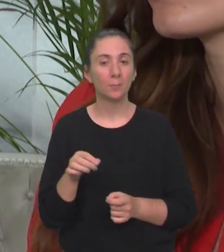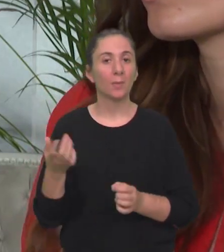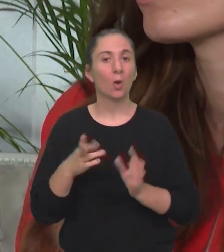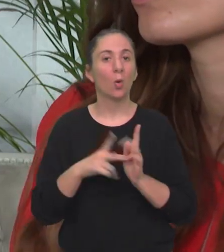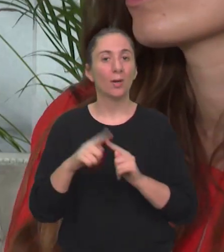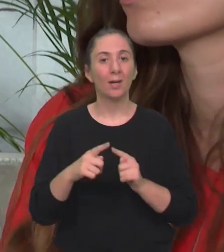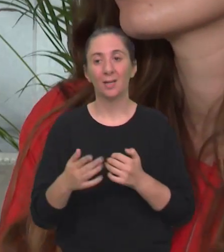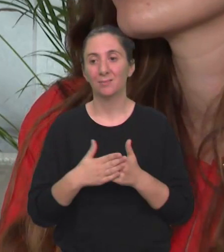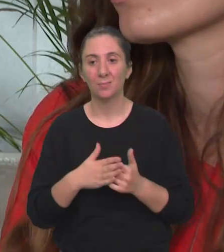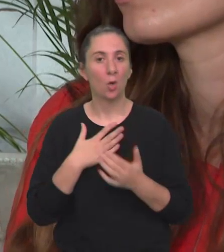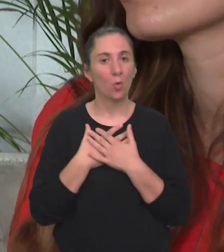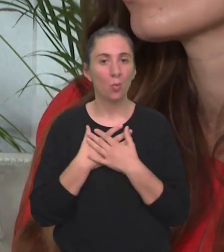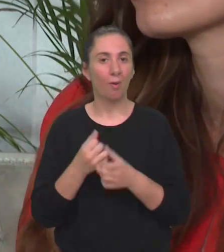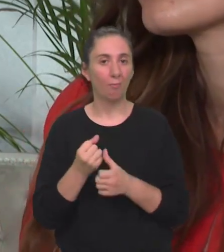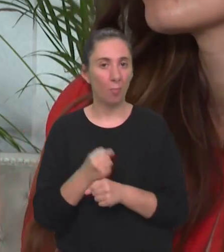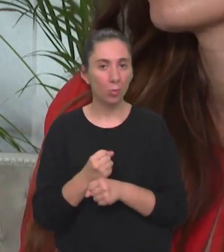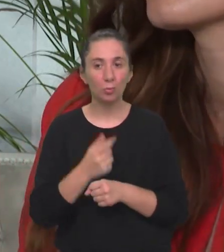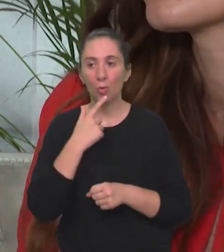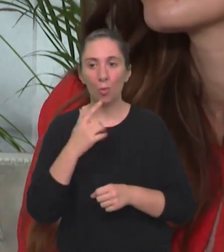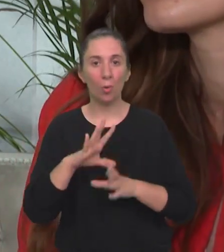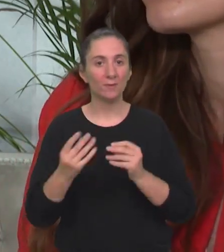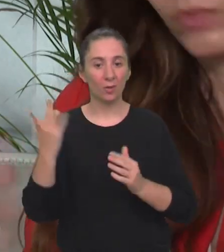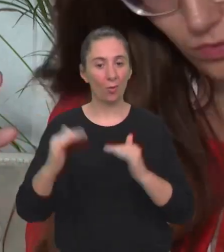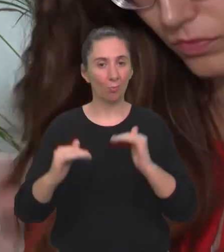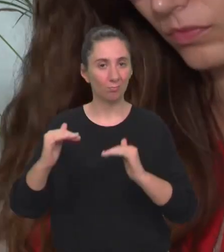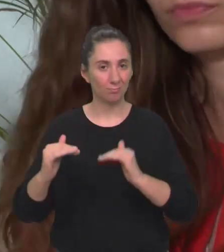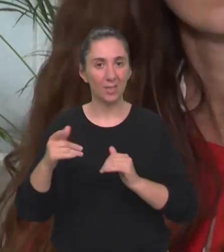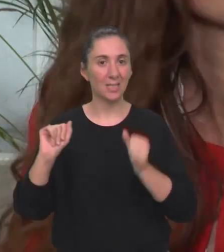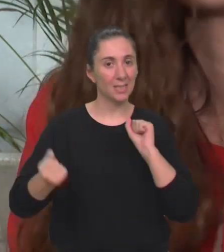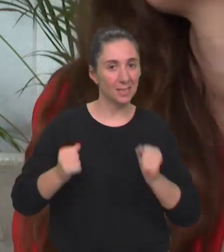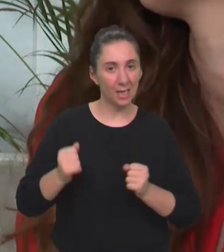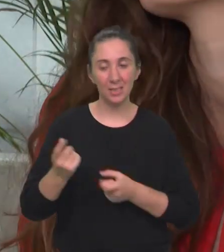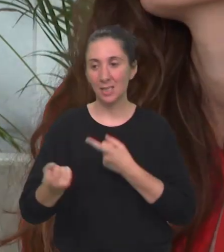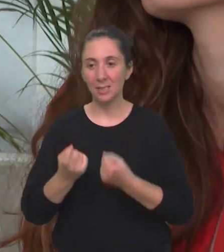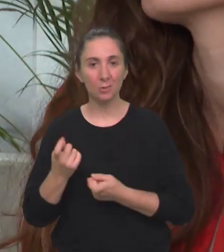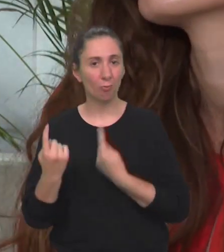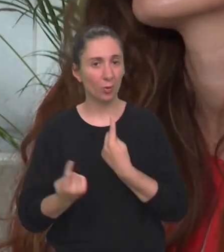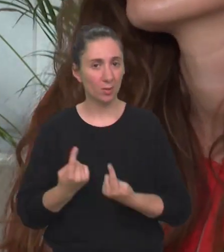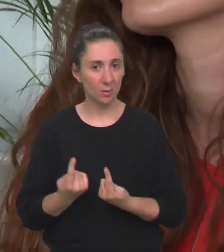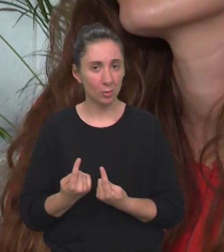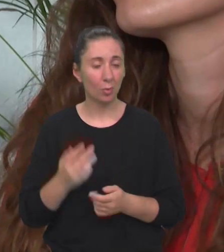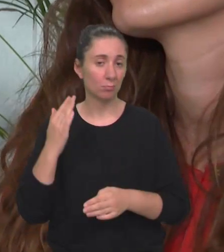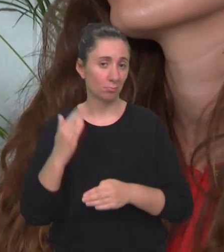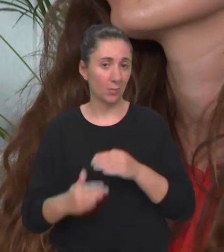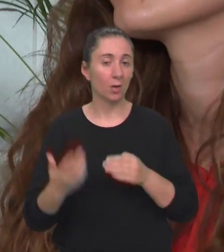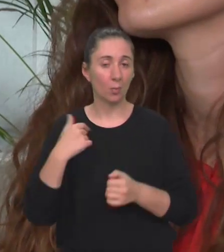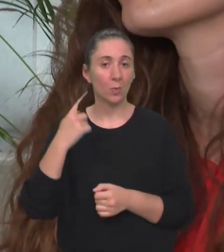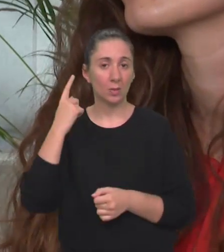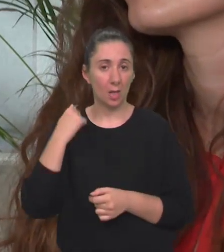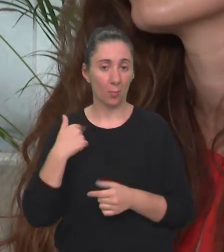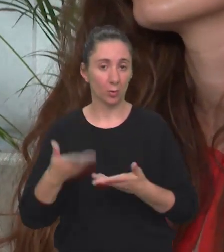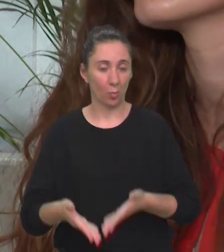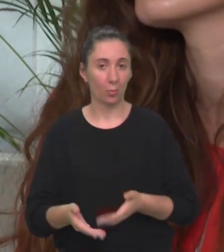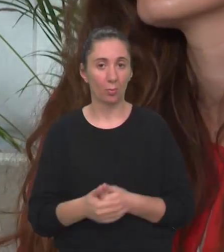vodilja, ta empatija, ta ljubav, ta podrška koja sve to nekako izbalansira i te stresove i te izazovne situacije, da na kraju kad znamo da smo